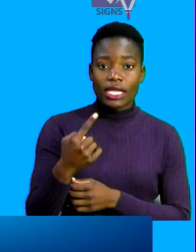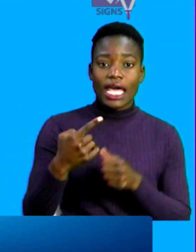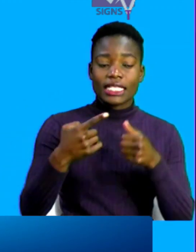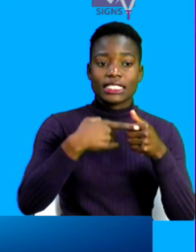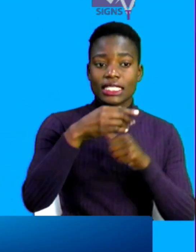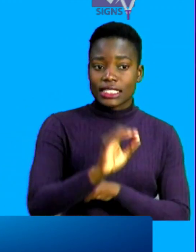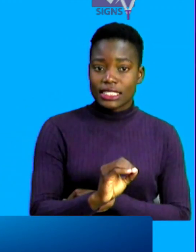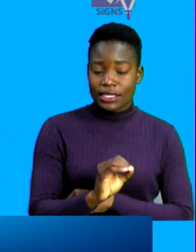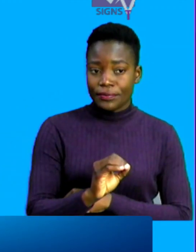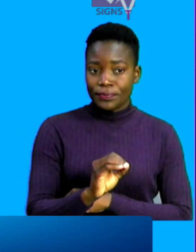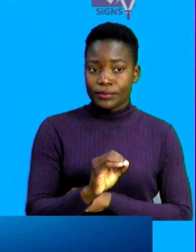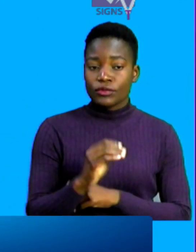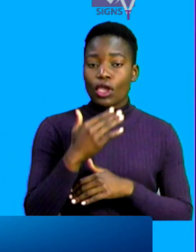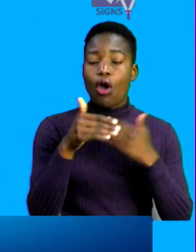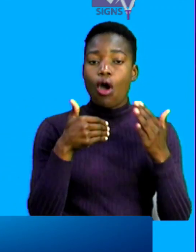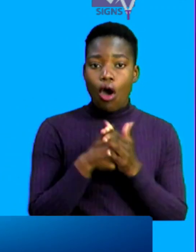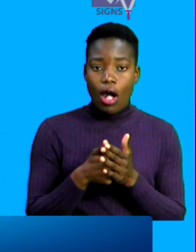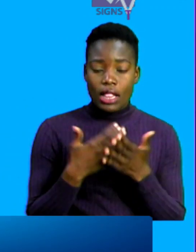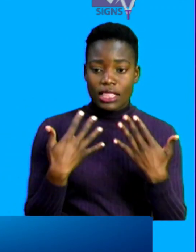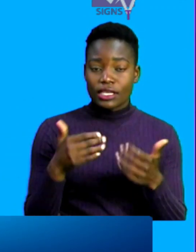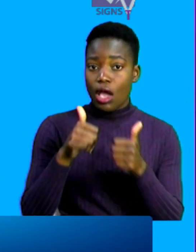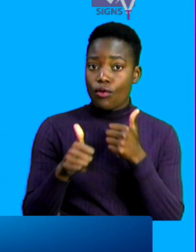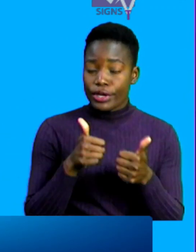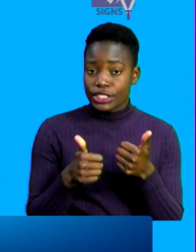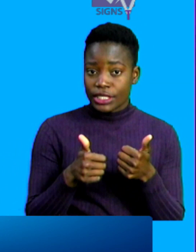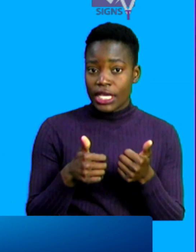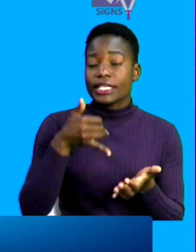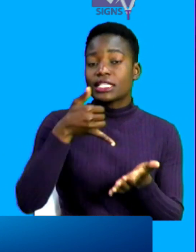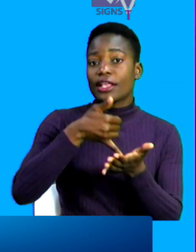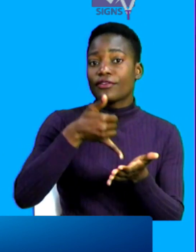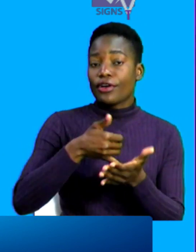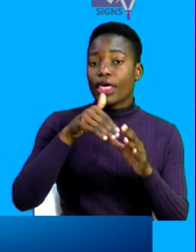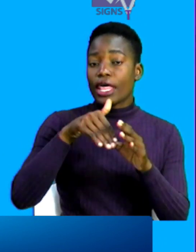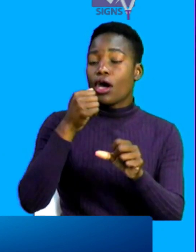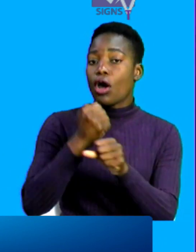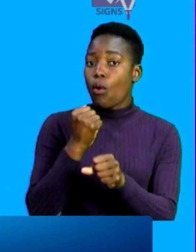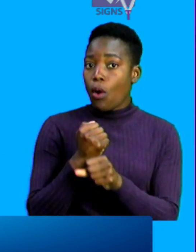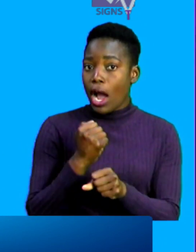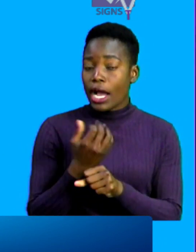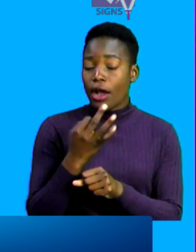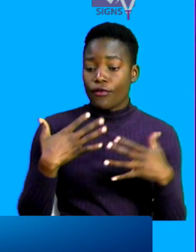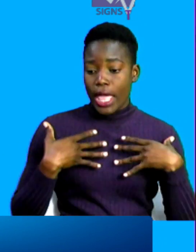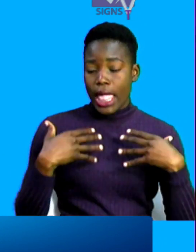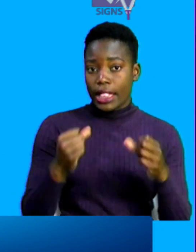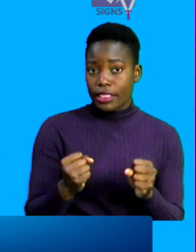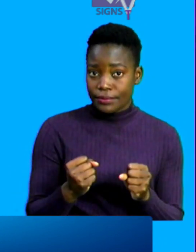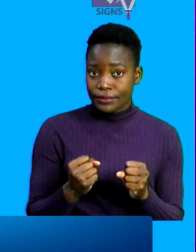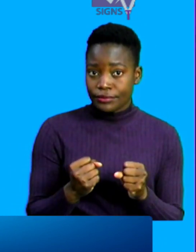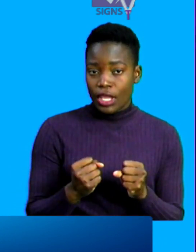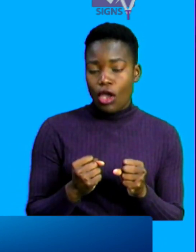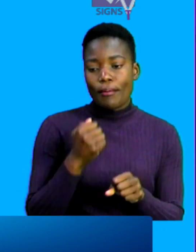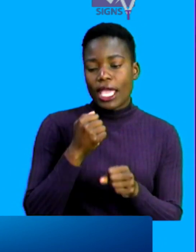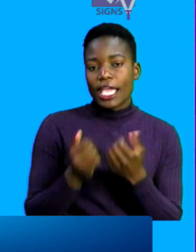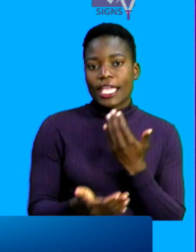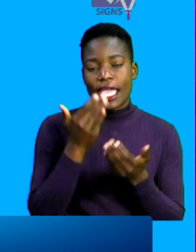4,160. Mambo yote yanayohusika na uboreshaji wa afya